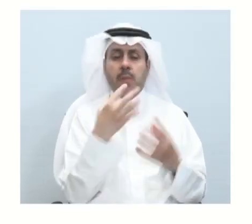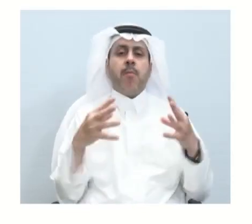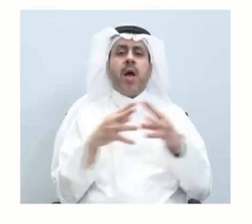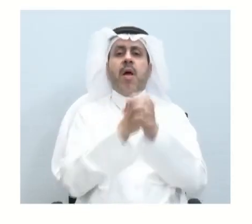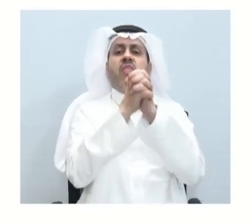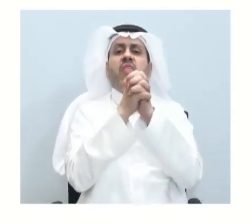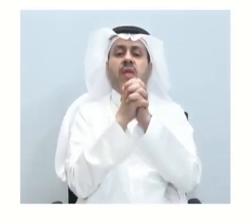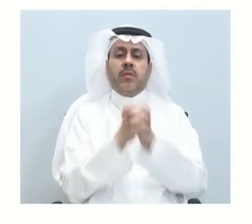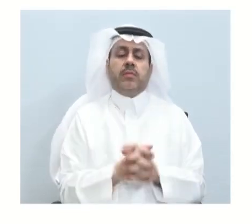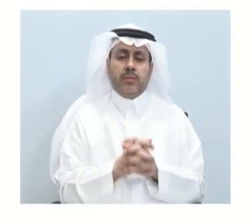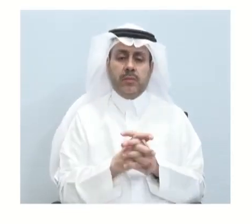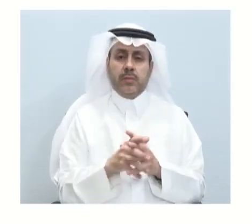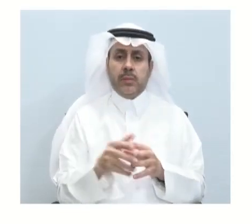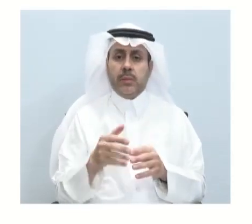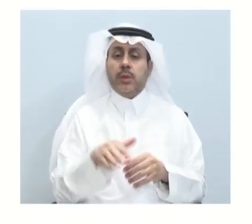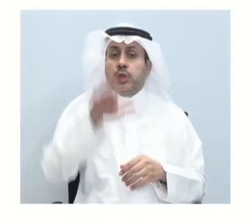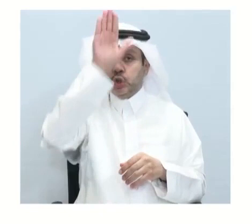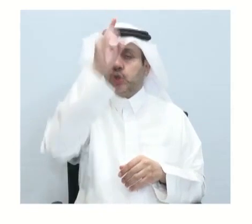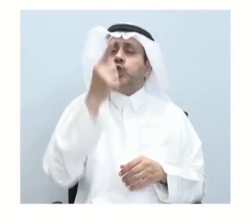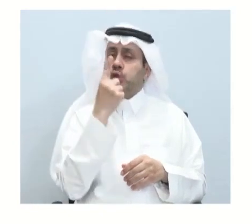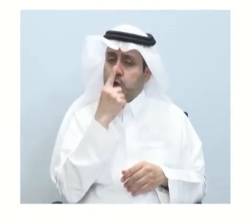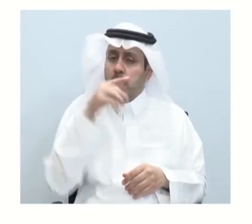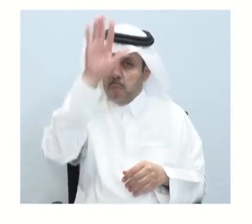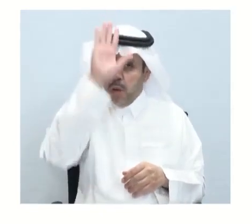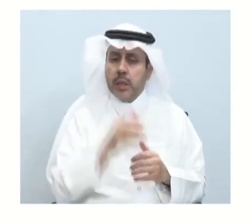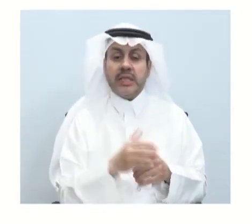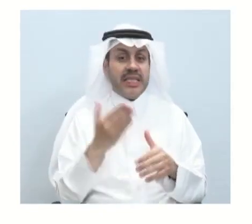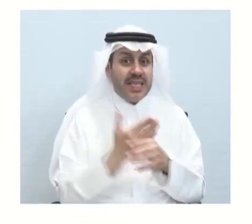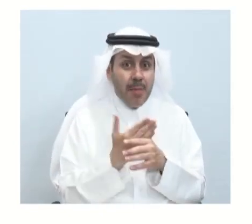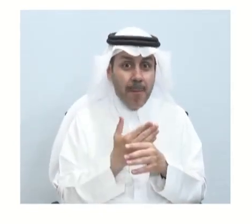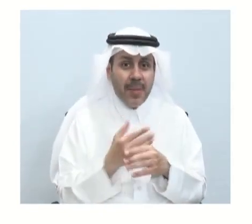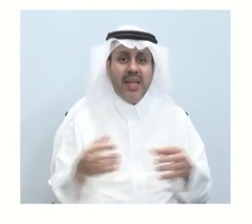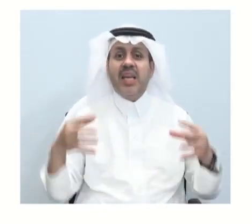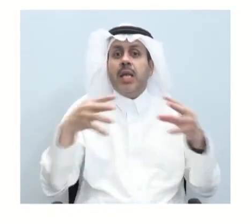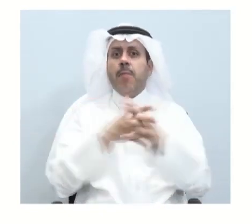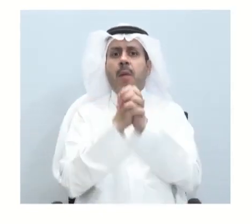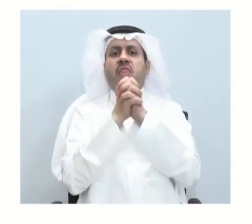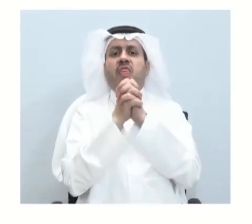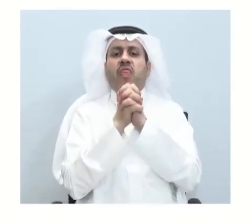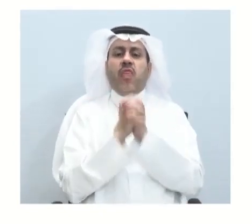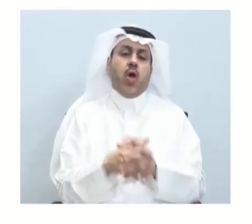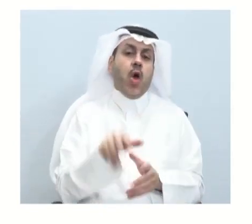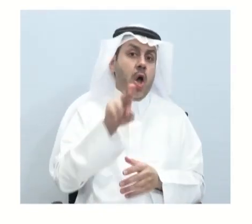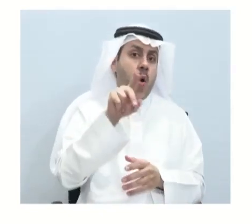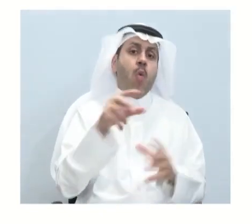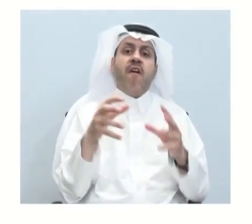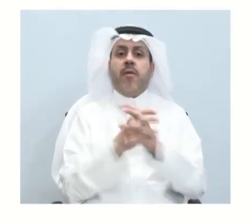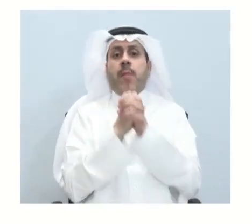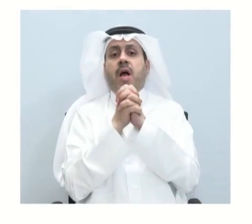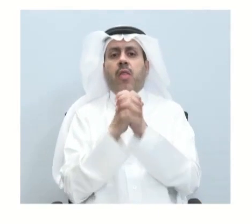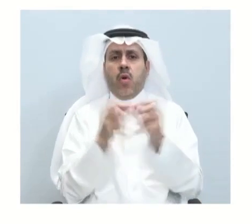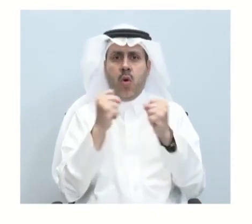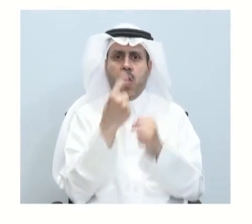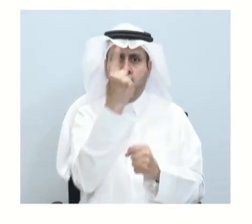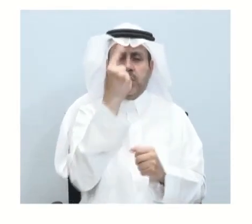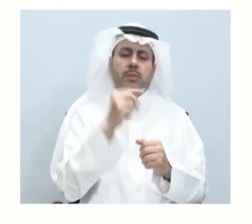التفرق وحده الكلمه والسلامه من التفرق فيكون سبب لوحده الكلمه والاجتماع على ولي الامر فهو هدف